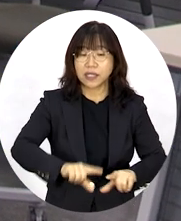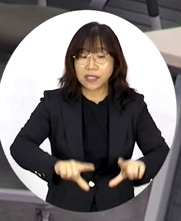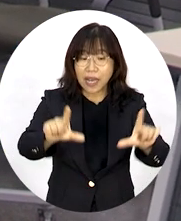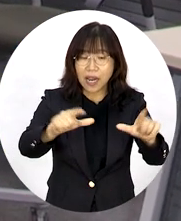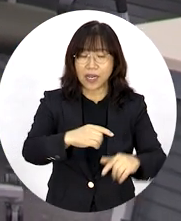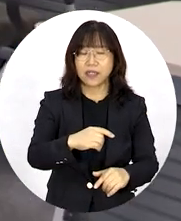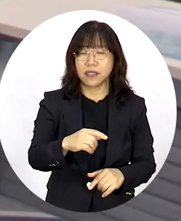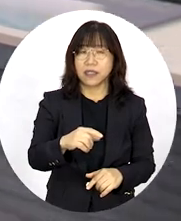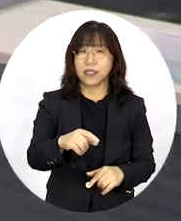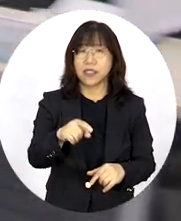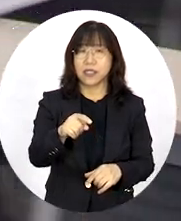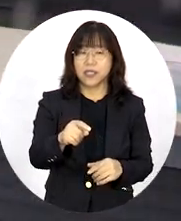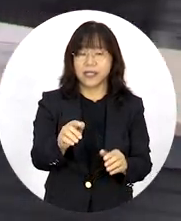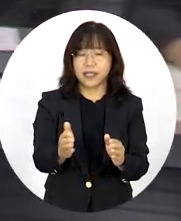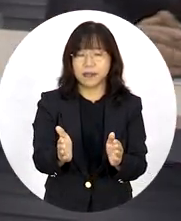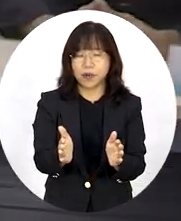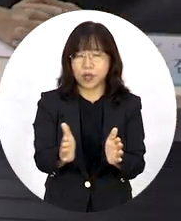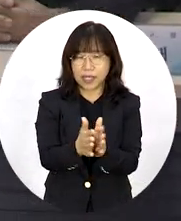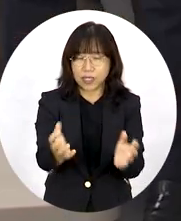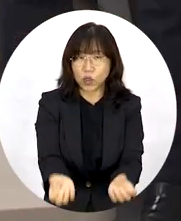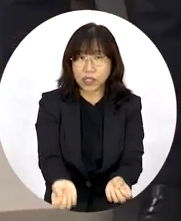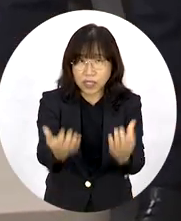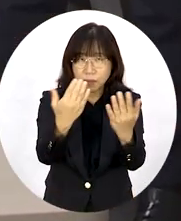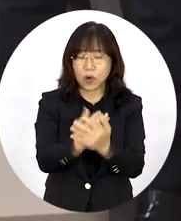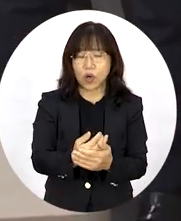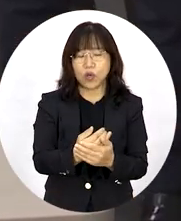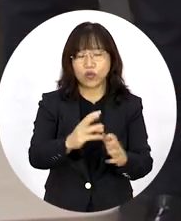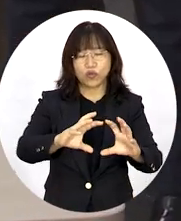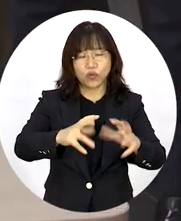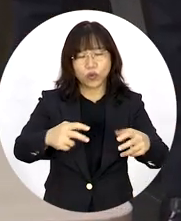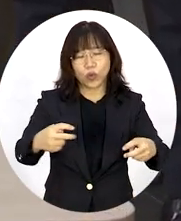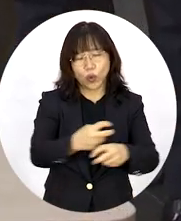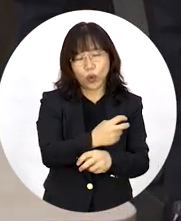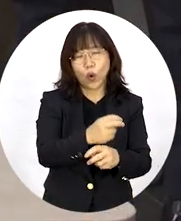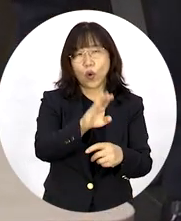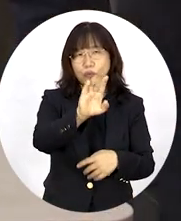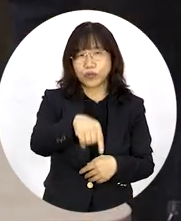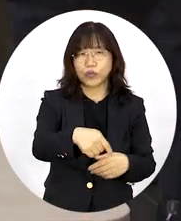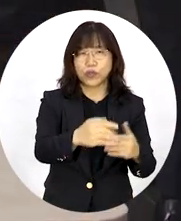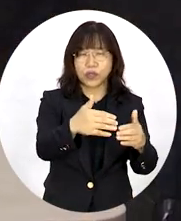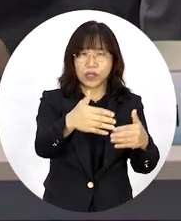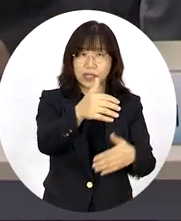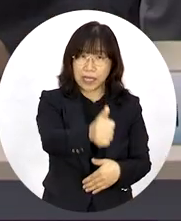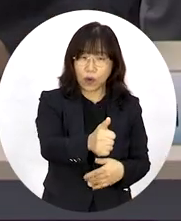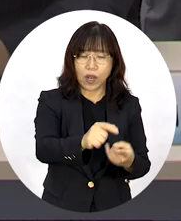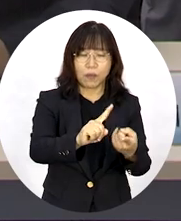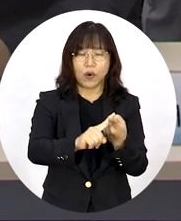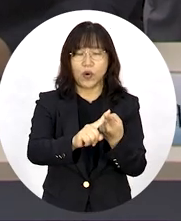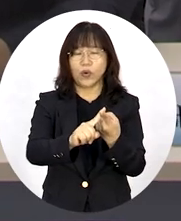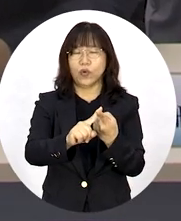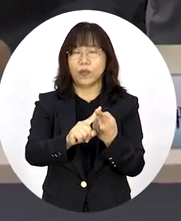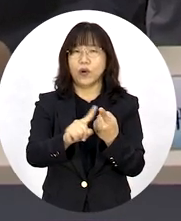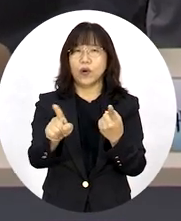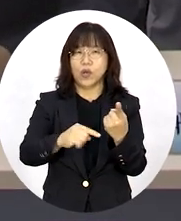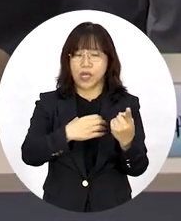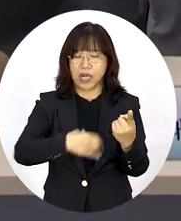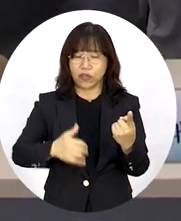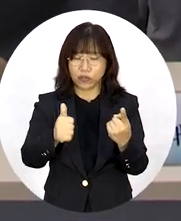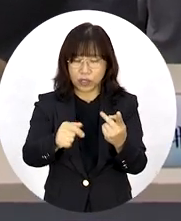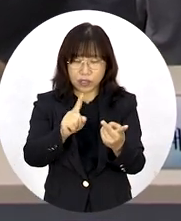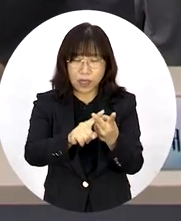이날 개소식에는 김태우 강서구청장을 비롯해 원희룡 국토교통부 장관과 유니근 경찰청장